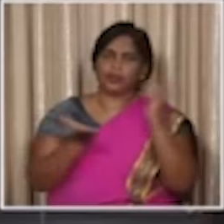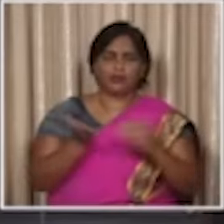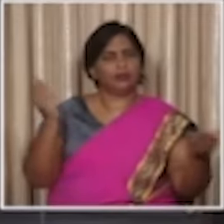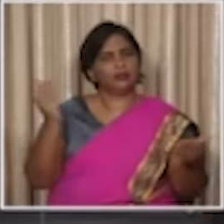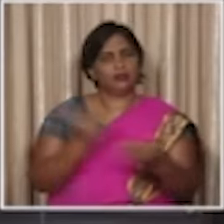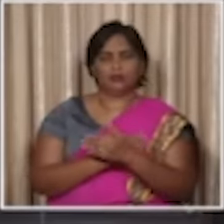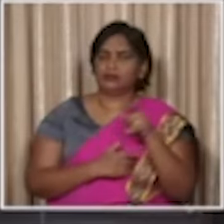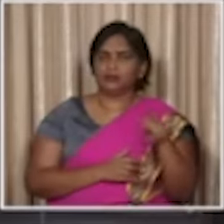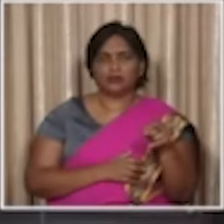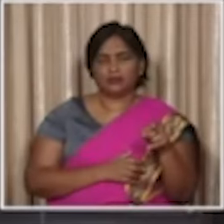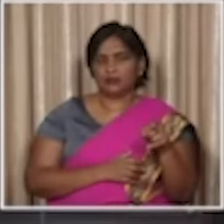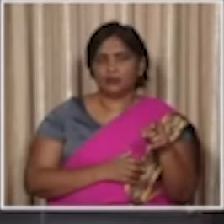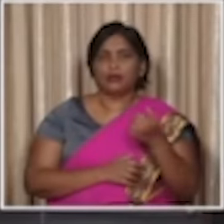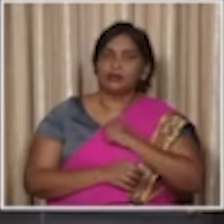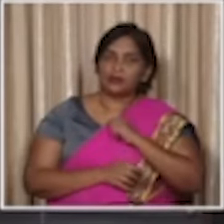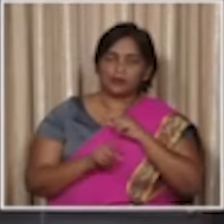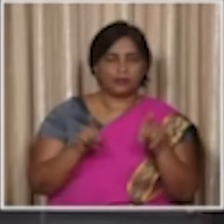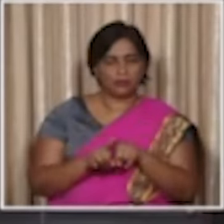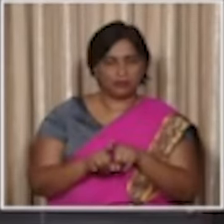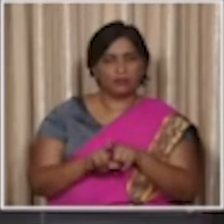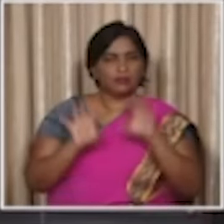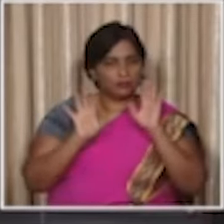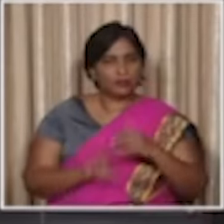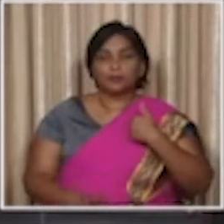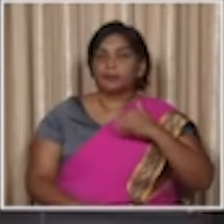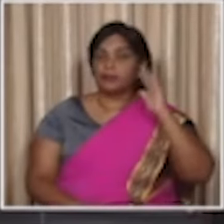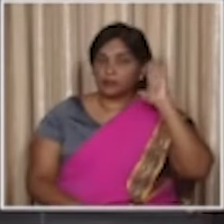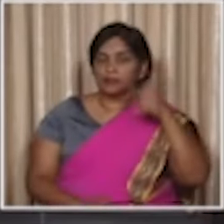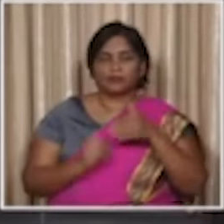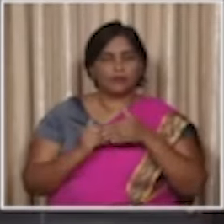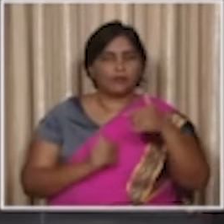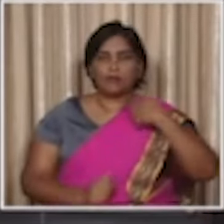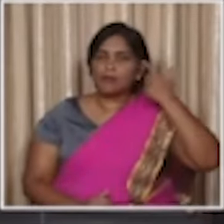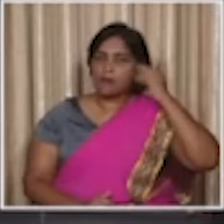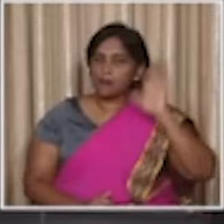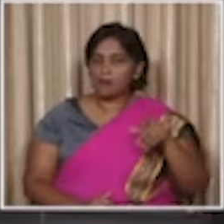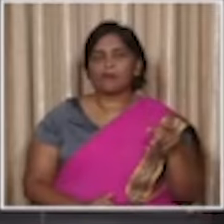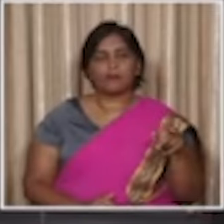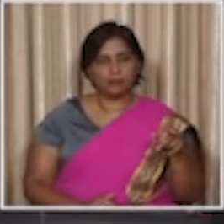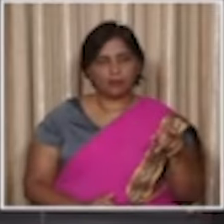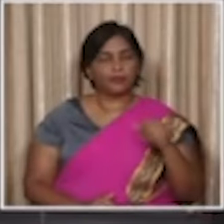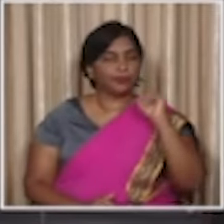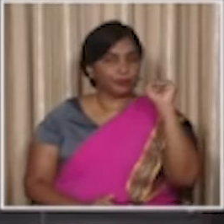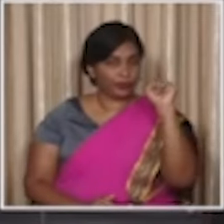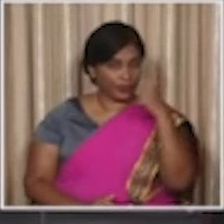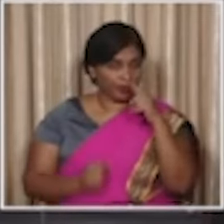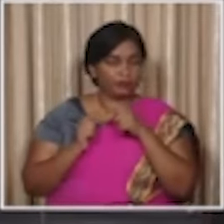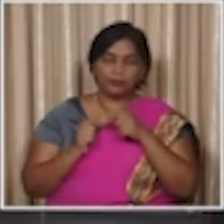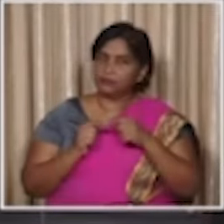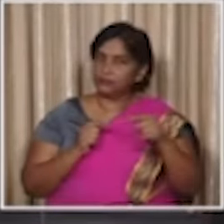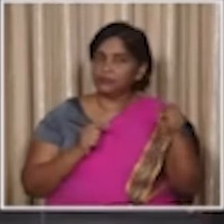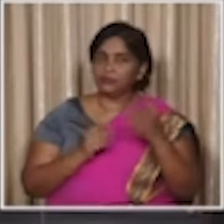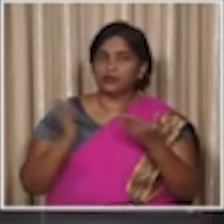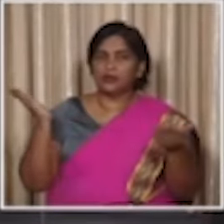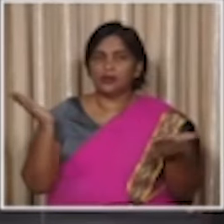උන්ගේ කැමැත්ත අනුව. නමුත් අපි විශේෂයෙන්ම මේ හරහා බලාපොරොත්තු වෙන්නේ පළවෙනි වටේ ඉල්ලුම් කරන්න